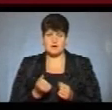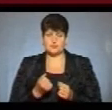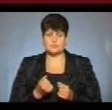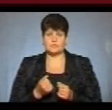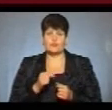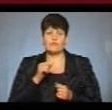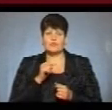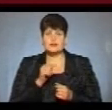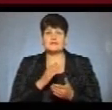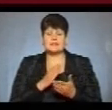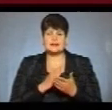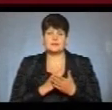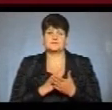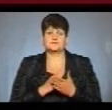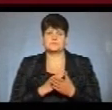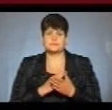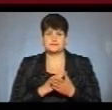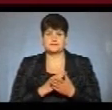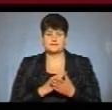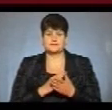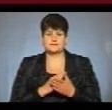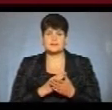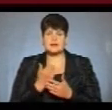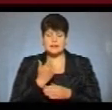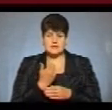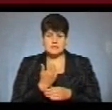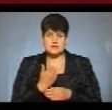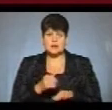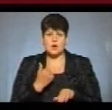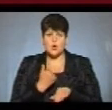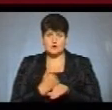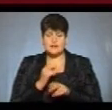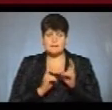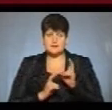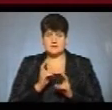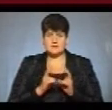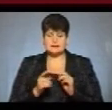вони являються, то їхнє головне підприємство – це